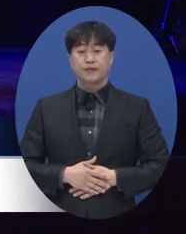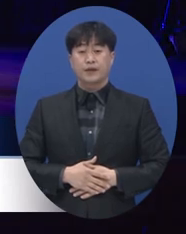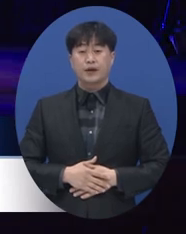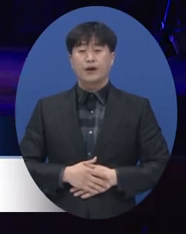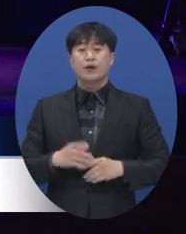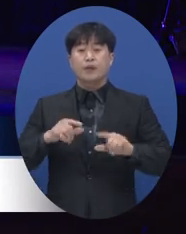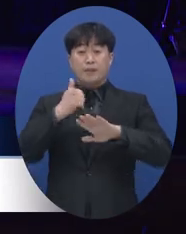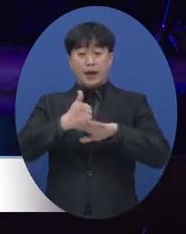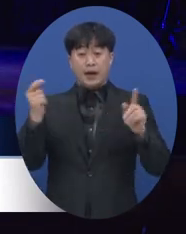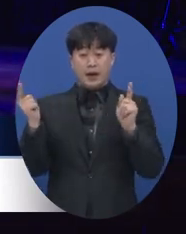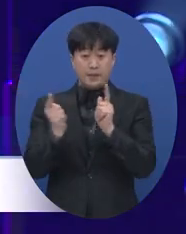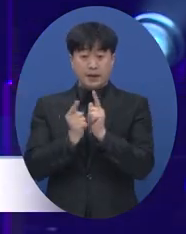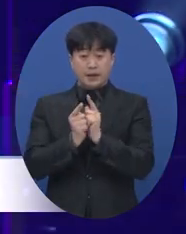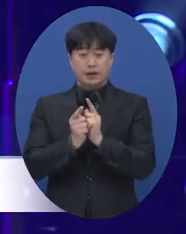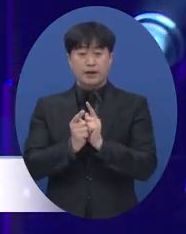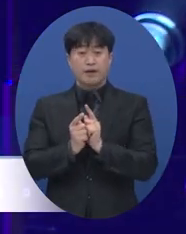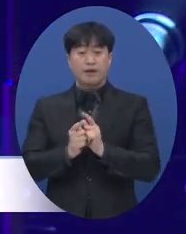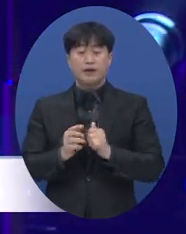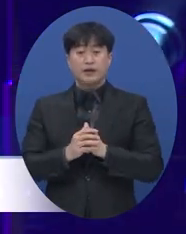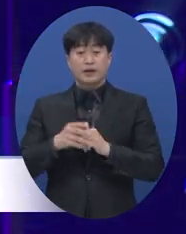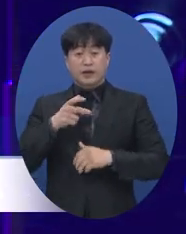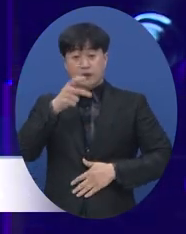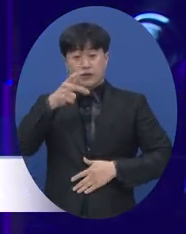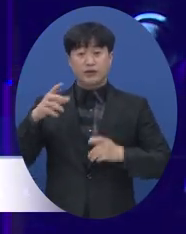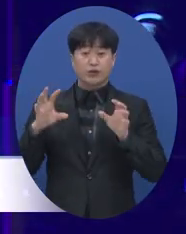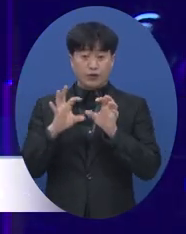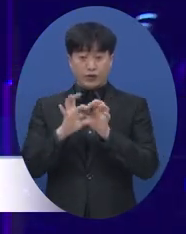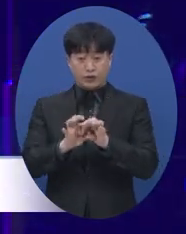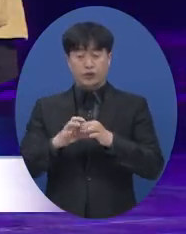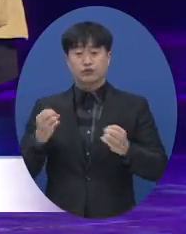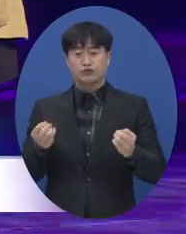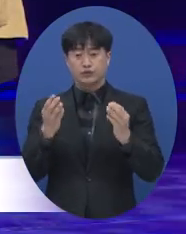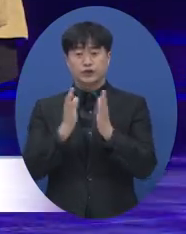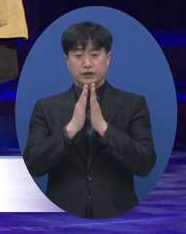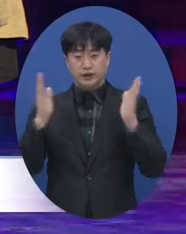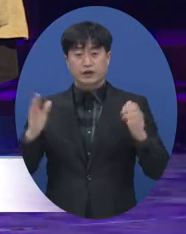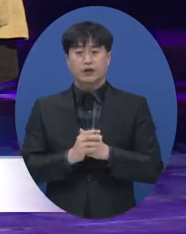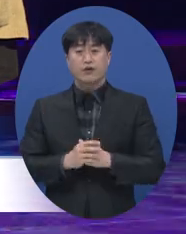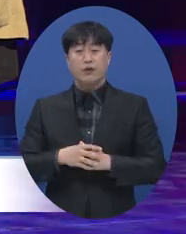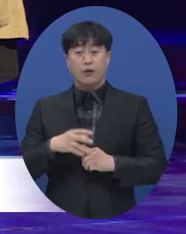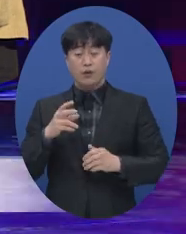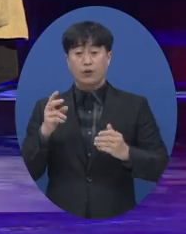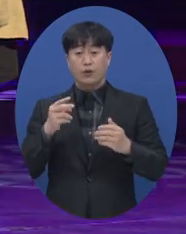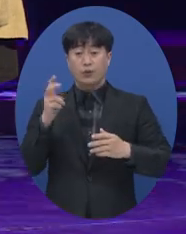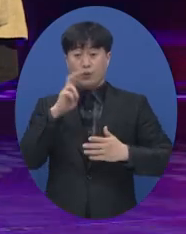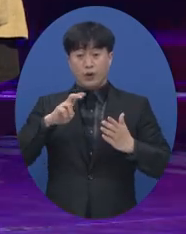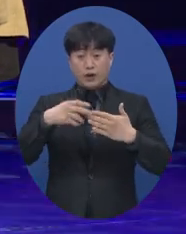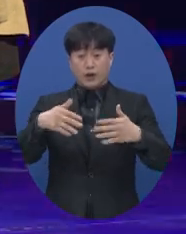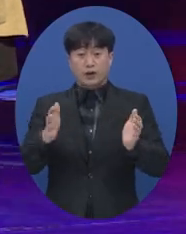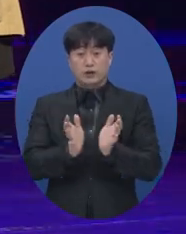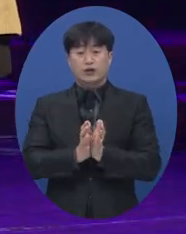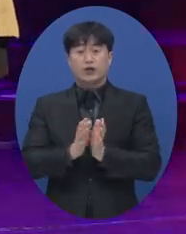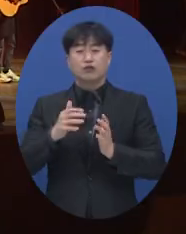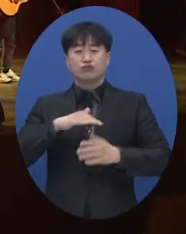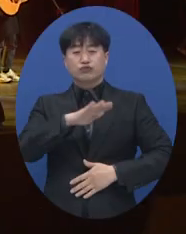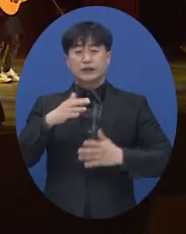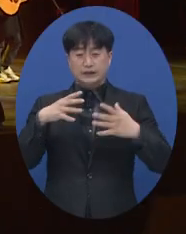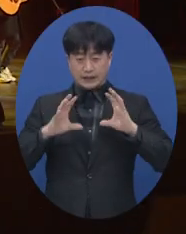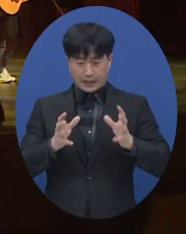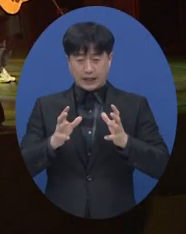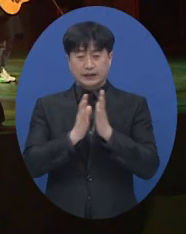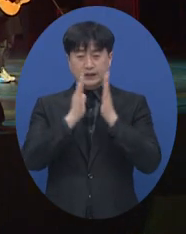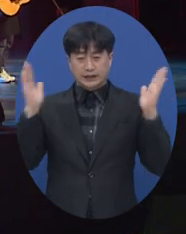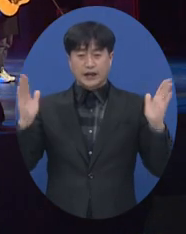새밑을 맞아 개성 있는 콘서트가 경기 아트센터에서 열렸습니다. 콘서트의 문은 노래패 우리나라가 열었습니다.